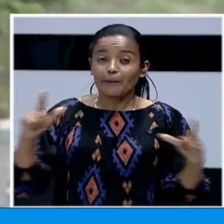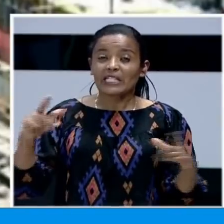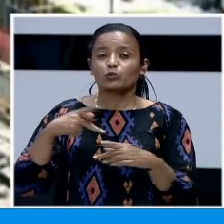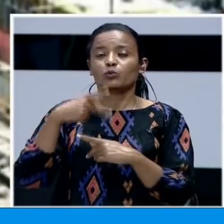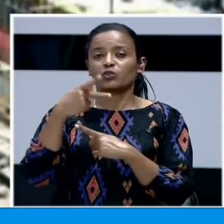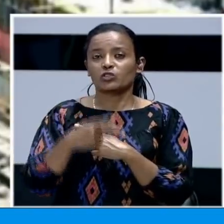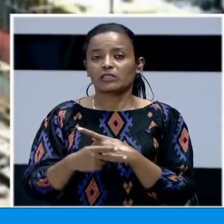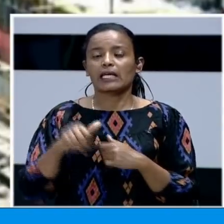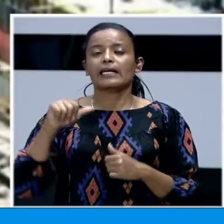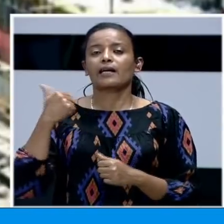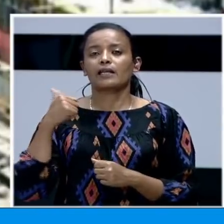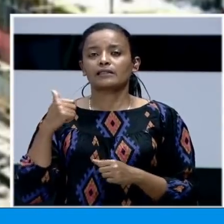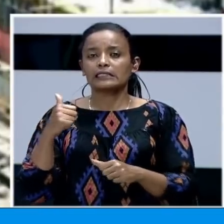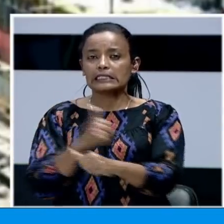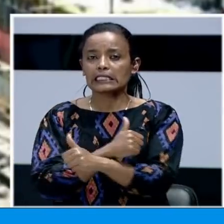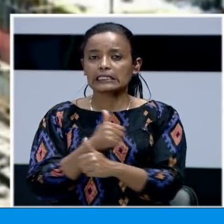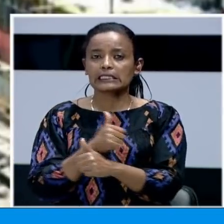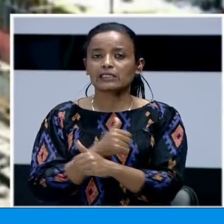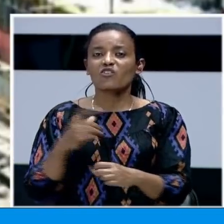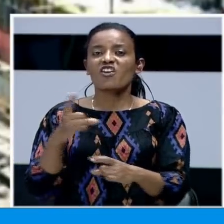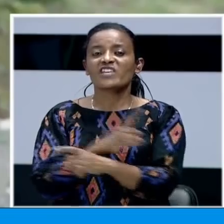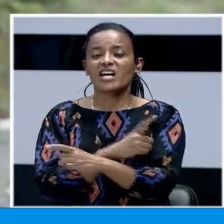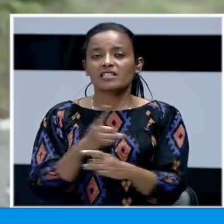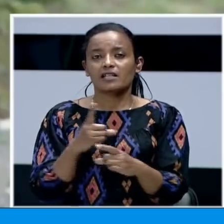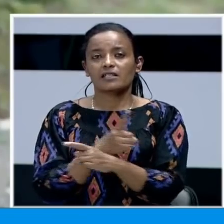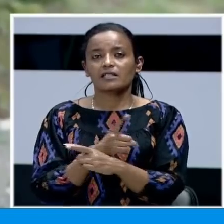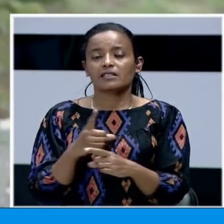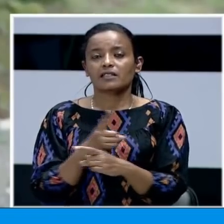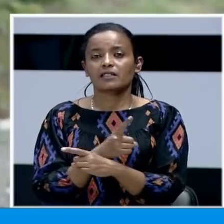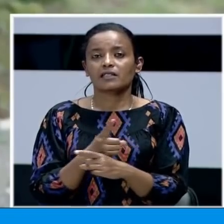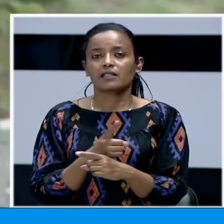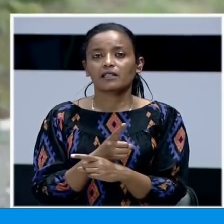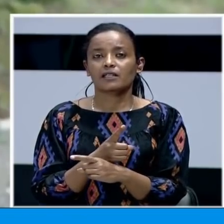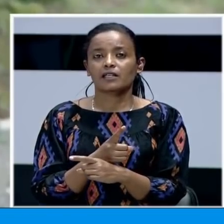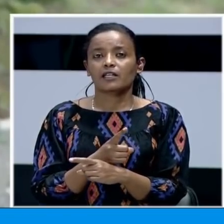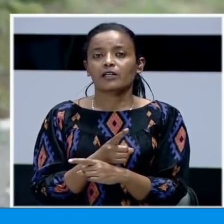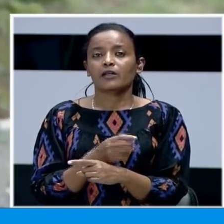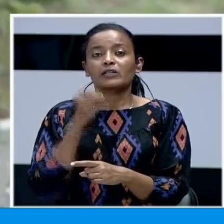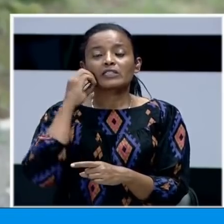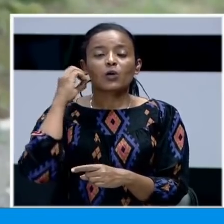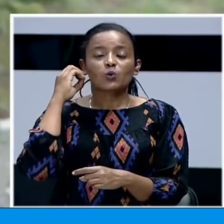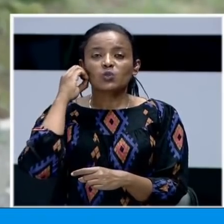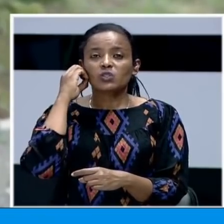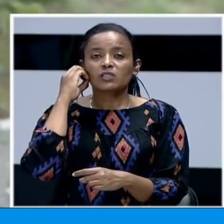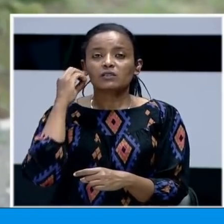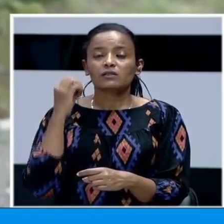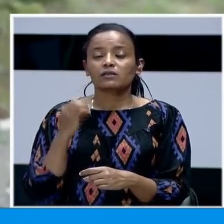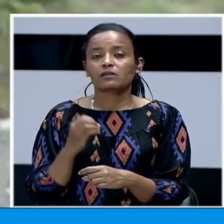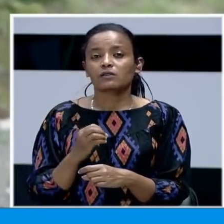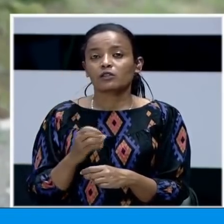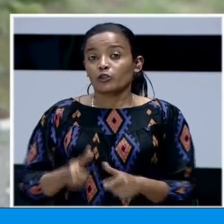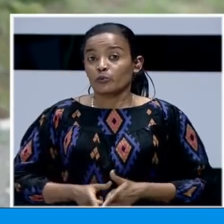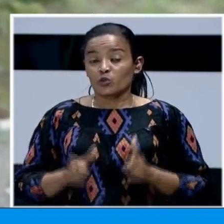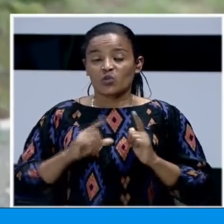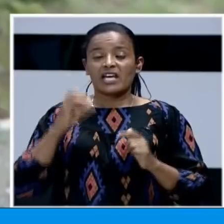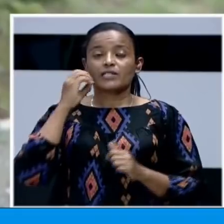كالوت اندستريتات فابريكاتات ناي عبيتي غزا ناي اس منوري